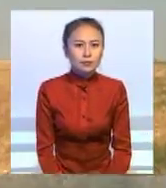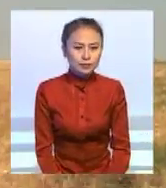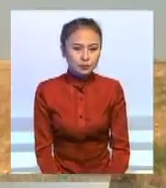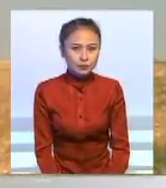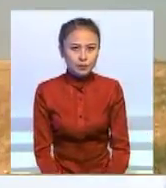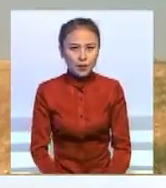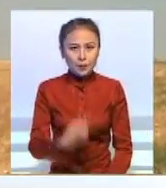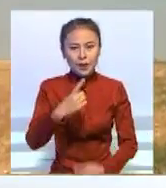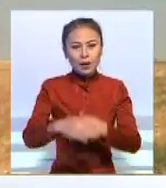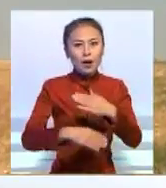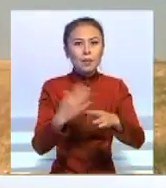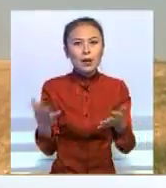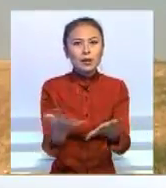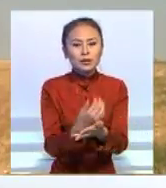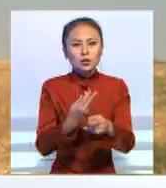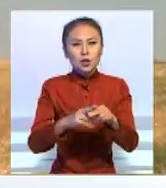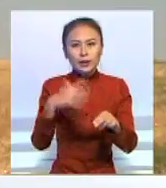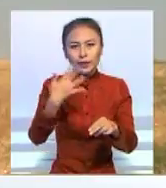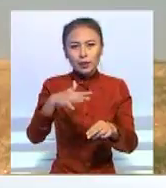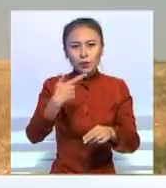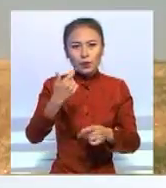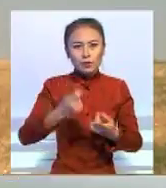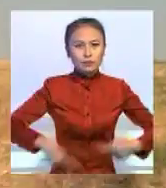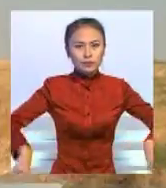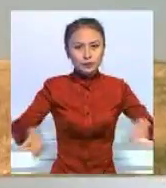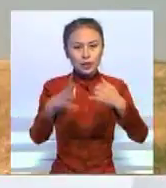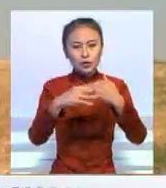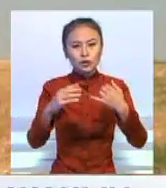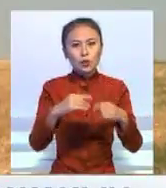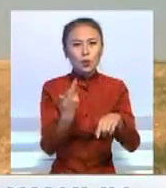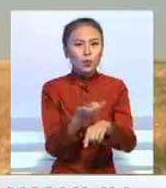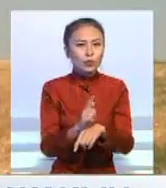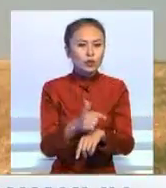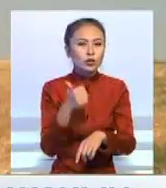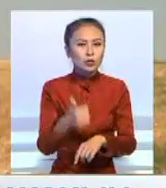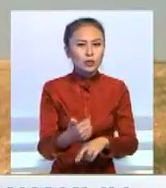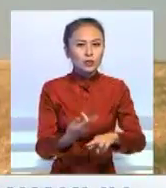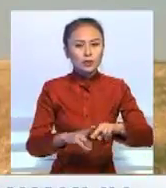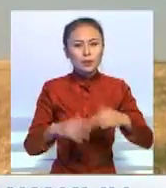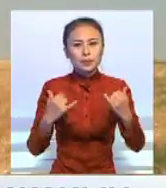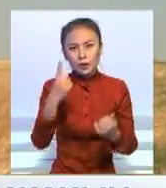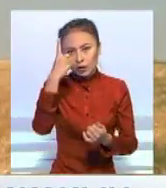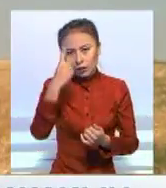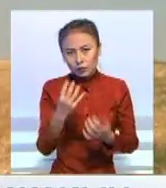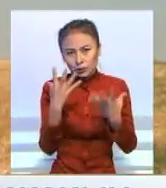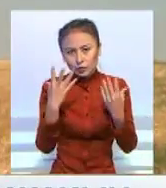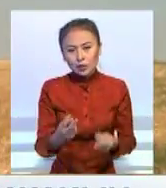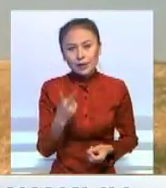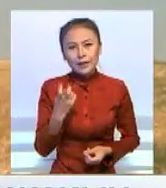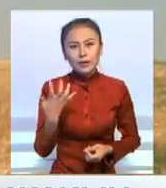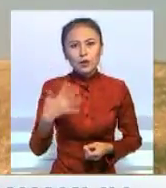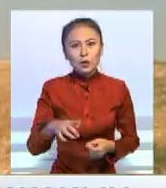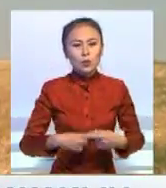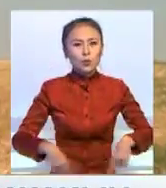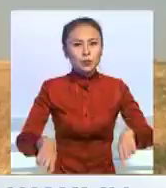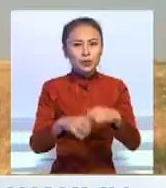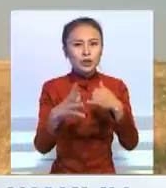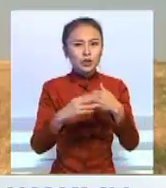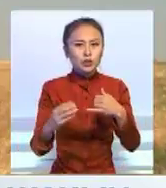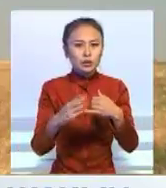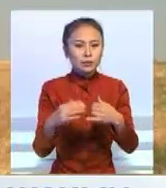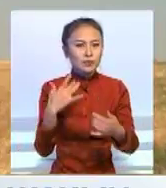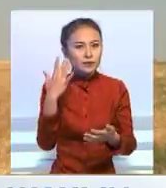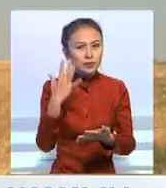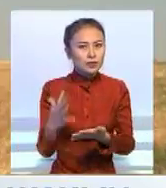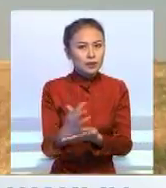вырабатывает. Бір комбайн күніне 50 гектарды өңдеп шығады. Бұл өте жақсы жетістік. Біз күніне 250 гектар жердің егінін